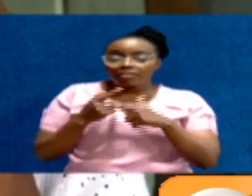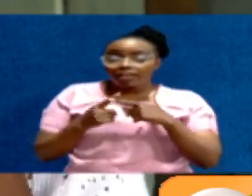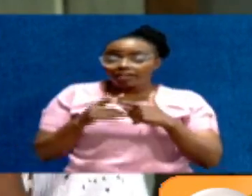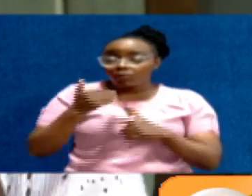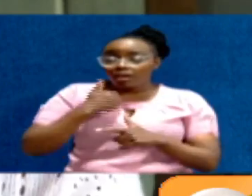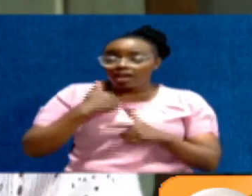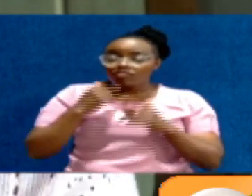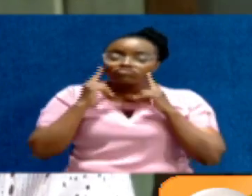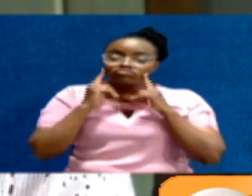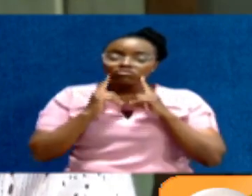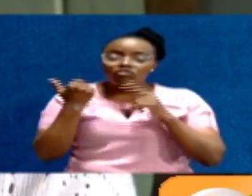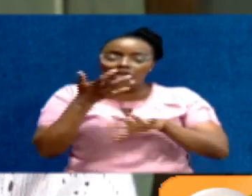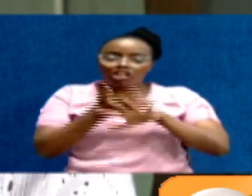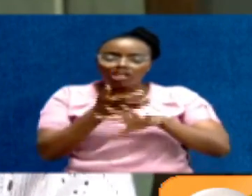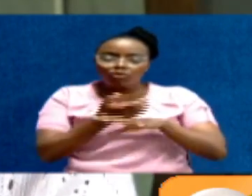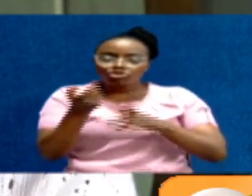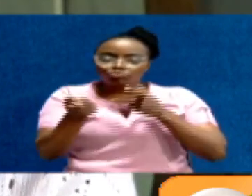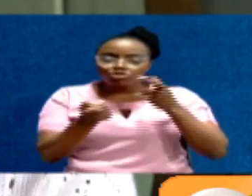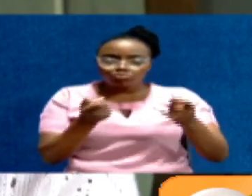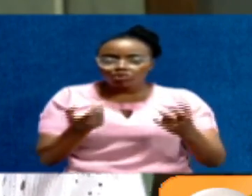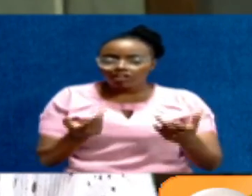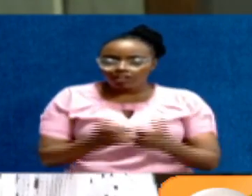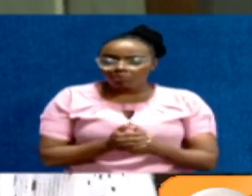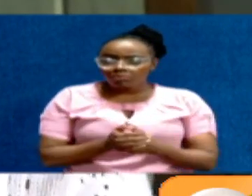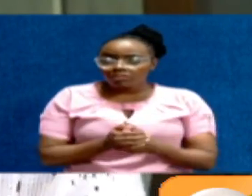tu na hii fupa kidogo.